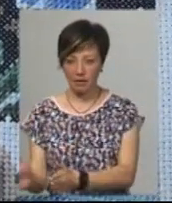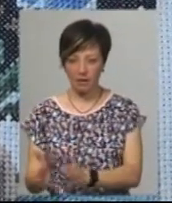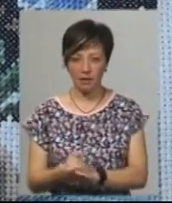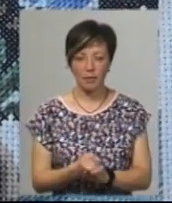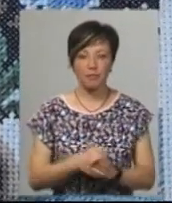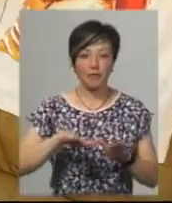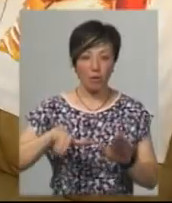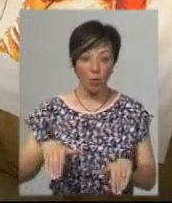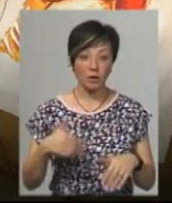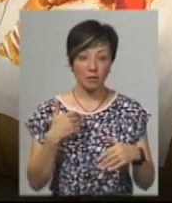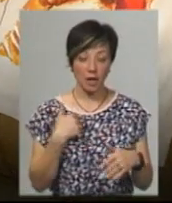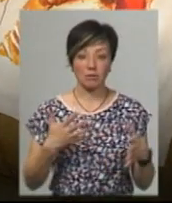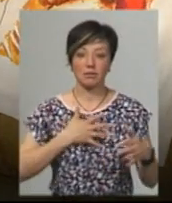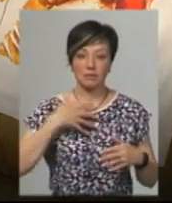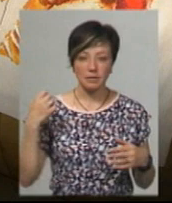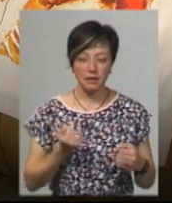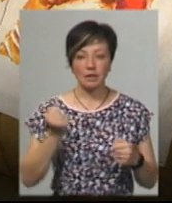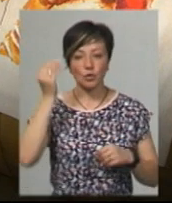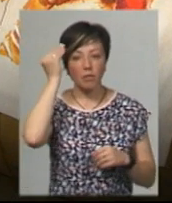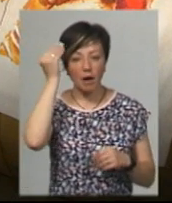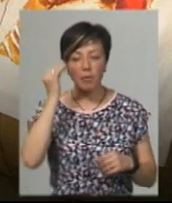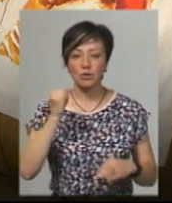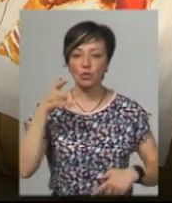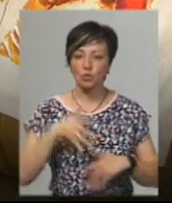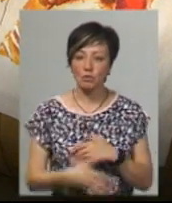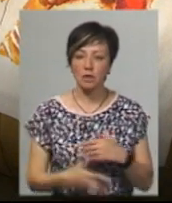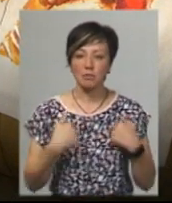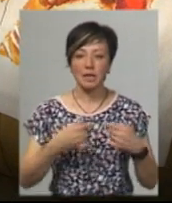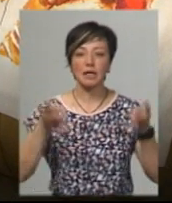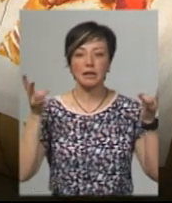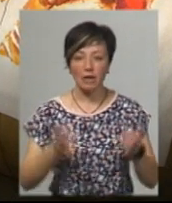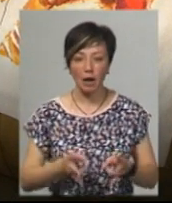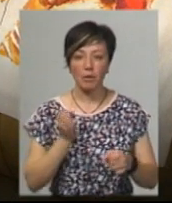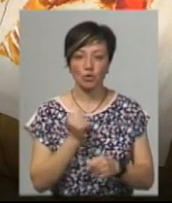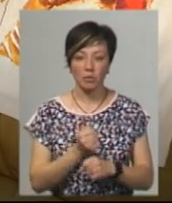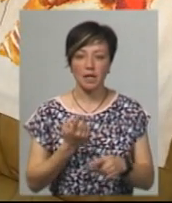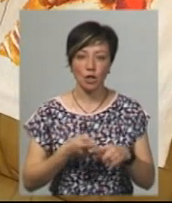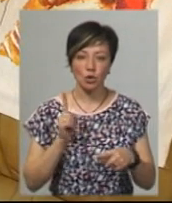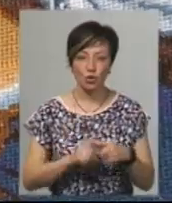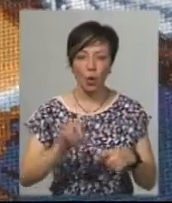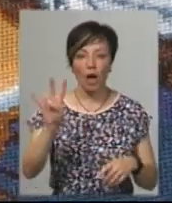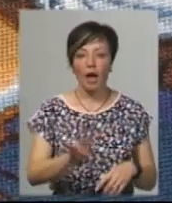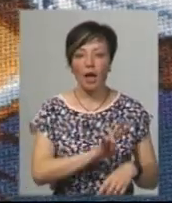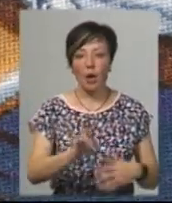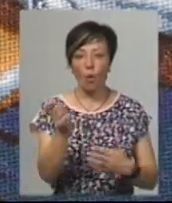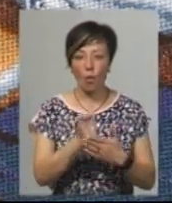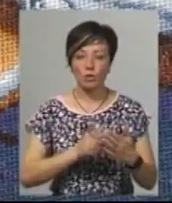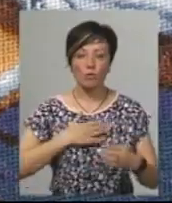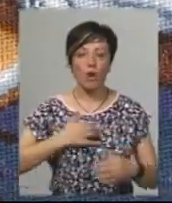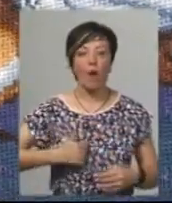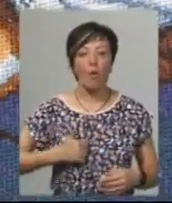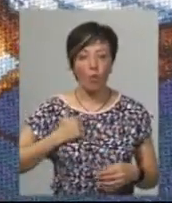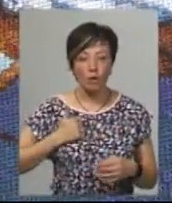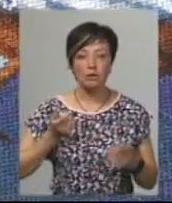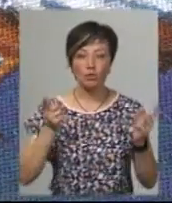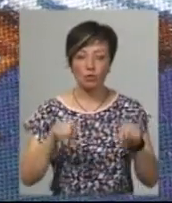А потім якось я зібралася думками і зрозуміла, що мені треба зробити цю ікону. Це моя гордість,